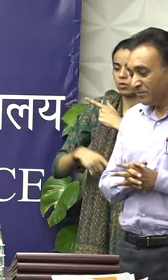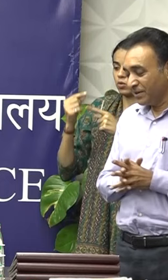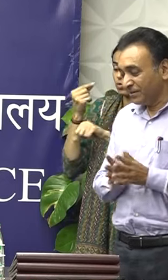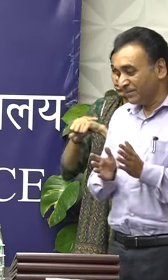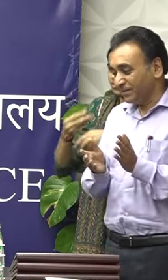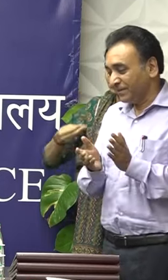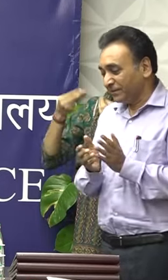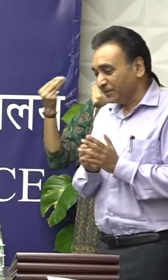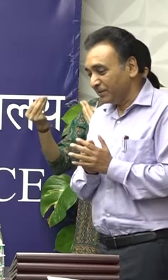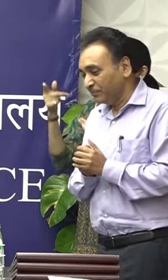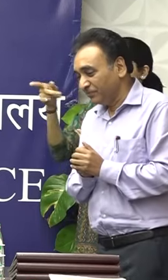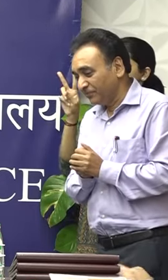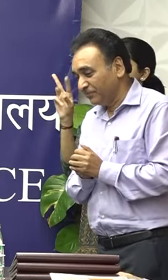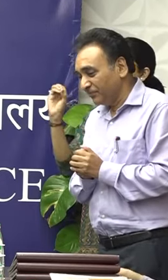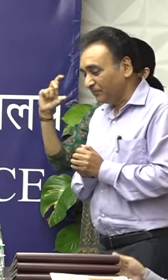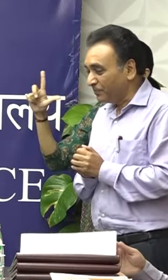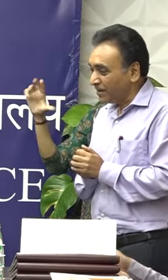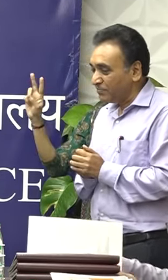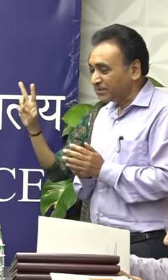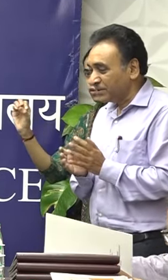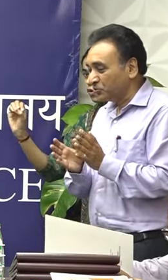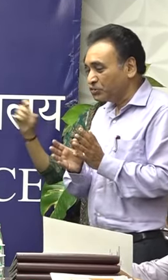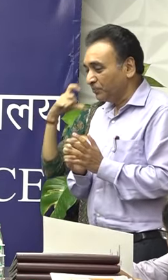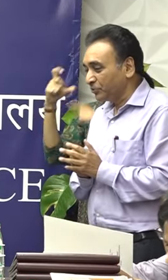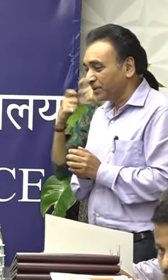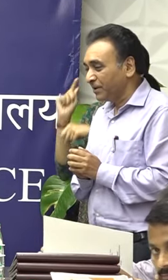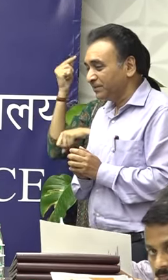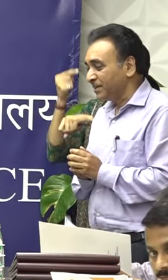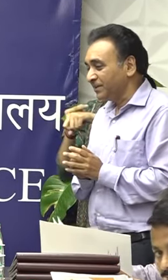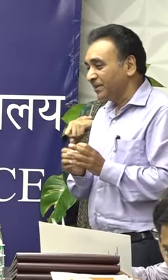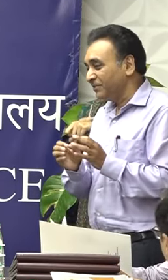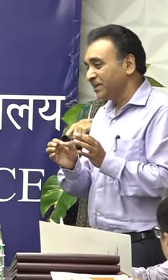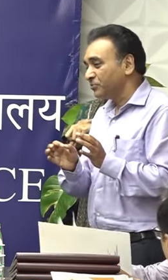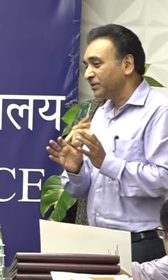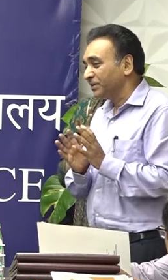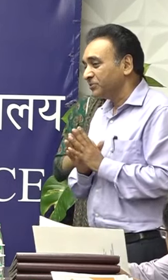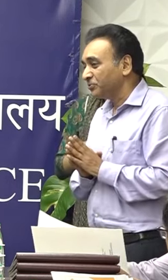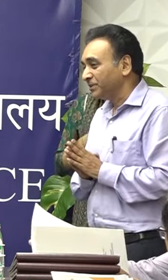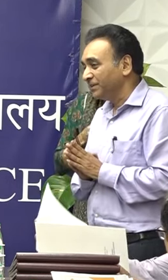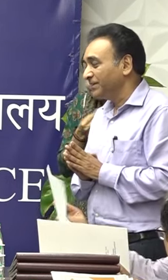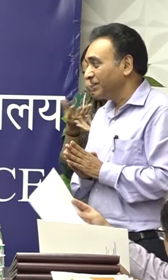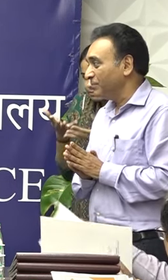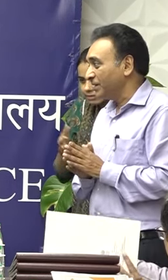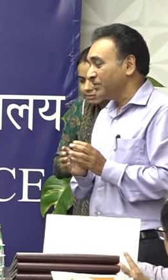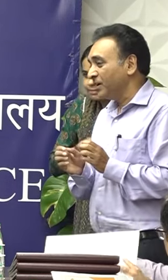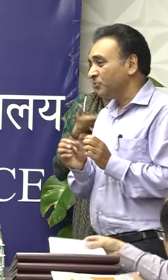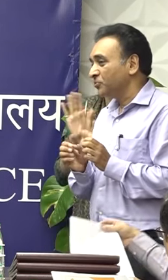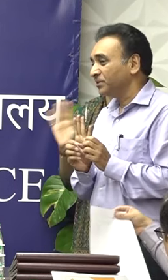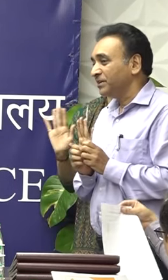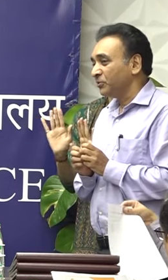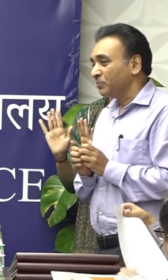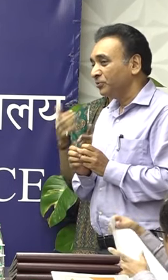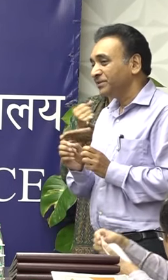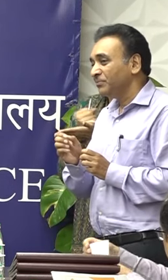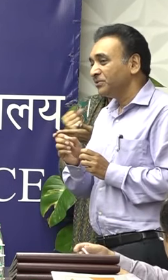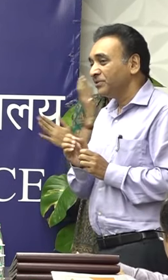और सर हमारा इनसे यही रहता है कि पहला बार चांस दो, पर उसके बाद चैरिटी लेवल से आपको करने की जरूरत नहीं. हमारे दिव्यांग लोगों को